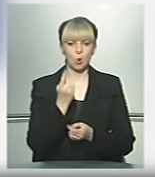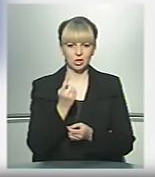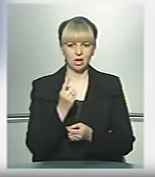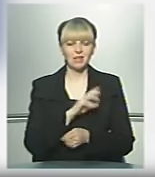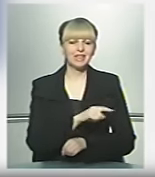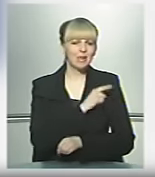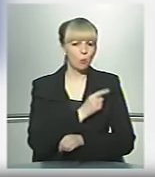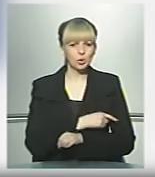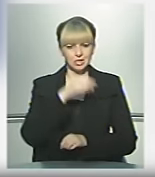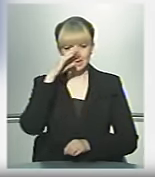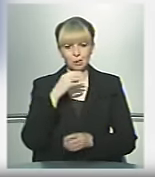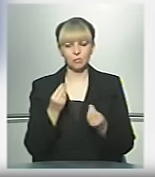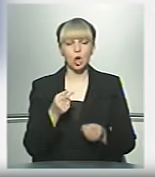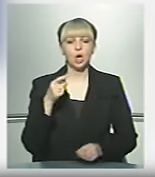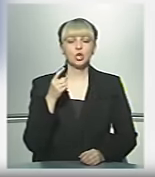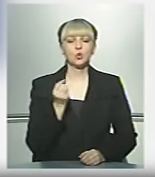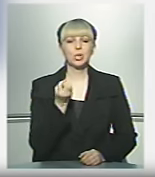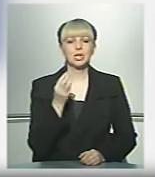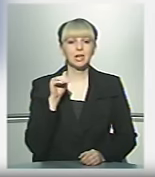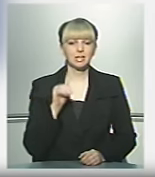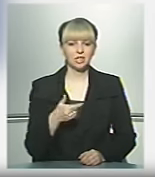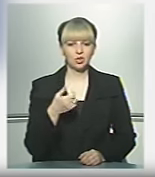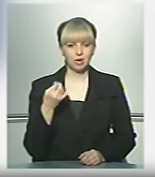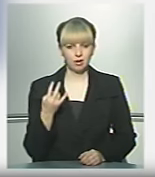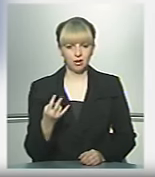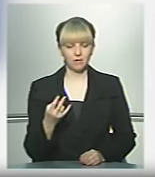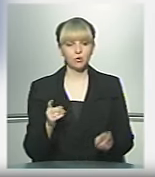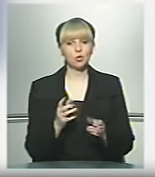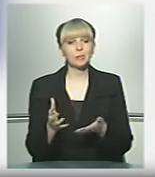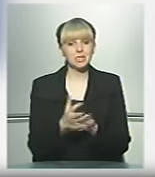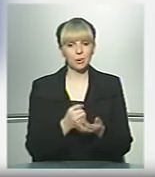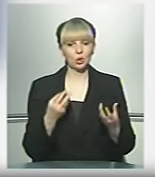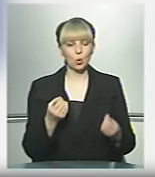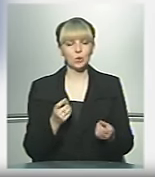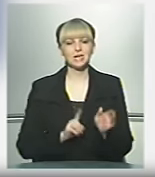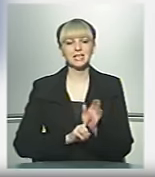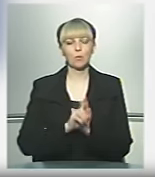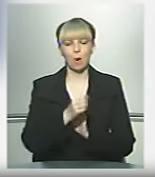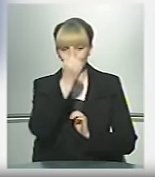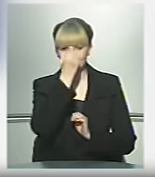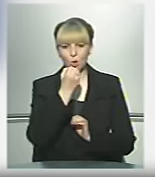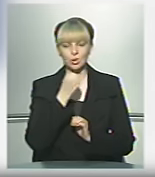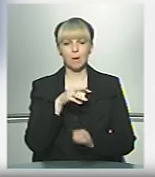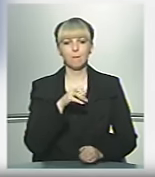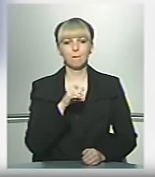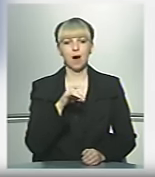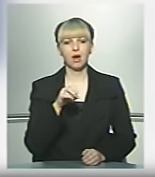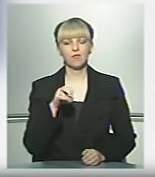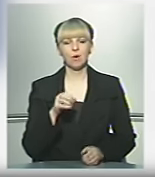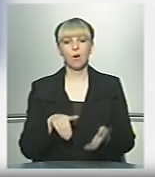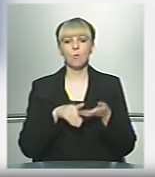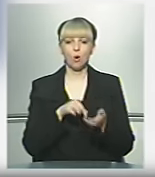– непосильна для батьків сума – 113 тисяч гривень. Щоб зібрати кошти, започаткували благодійний марафон –